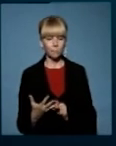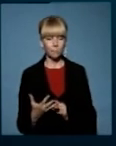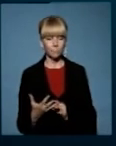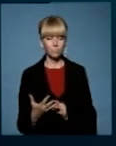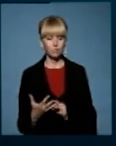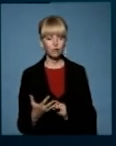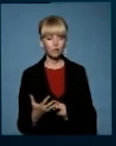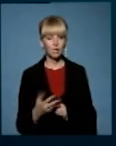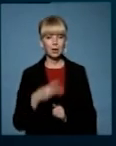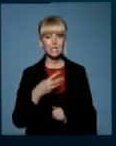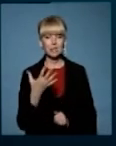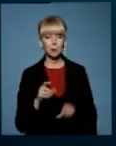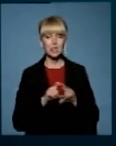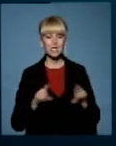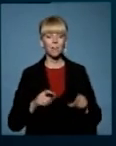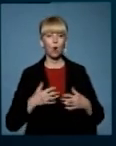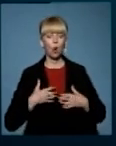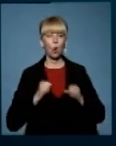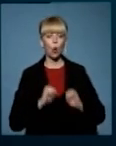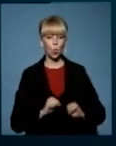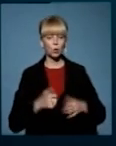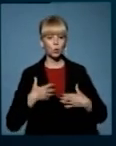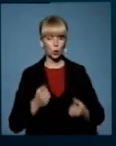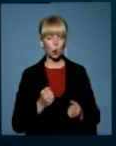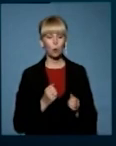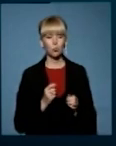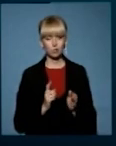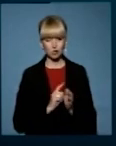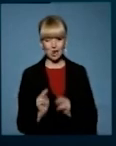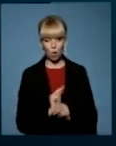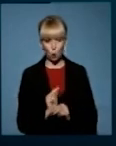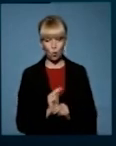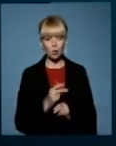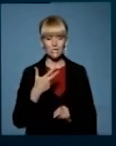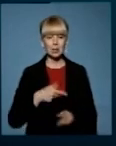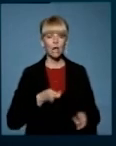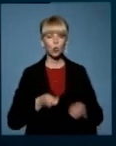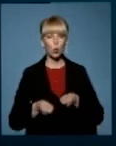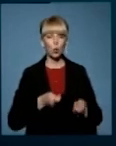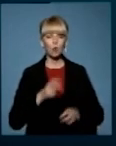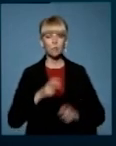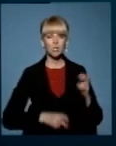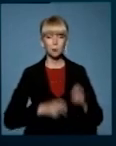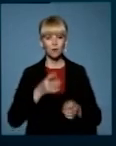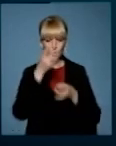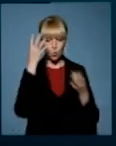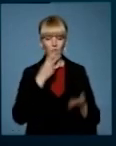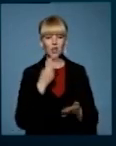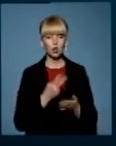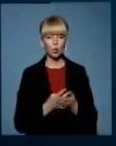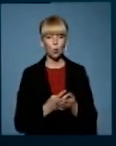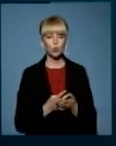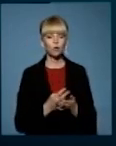725 – 35 закладів охорони здоров'я з стаціонарним лікуванням, 30 торгівельних підприємств та